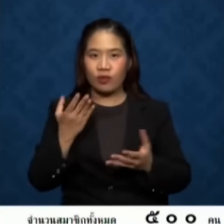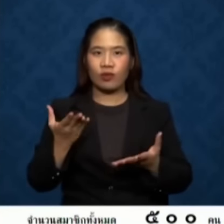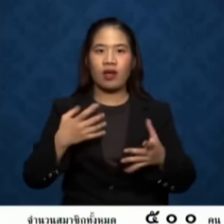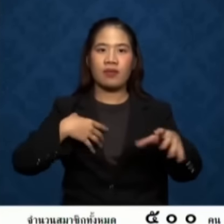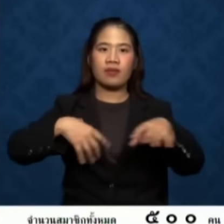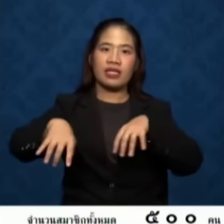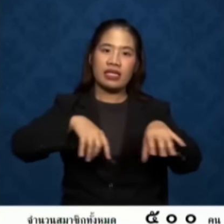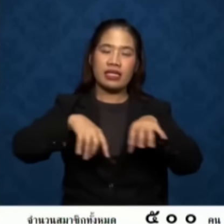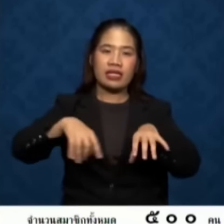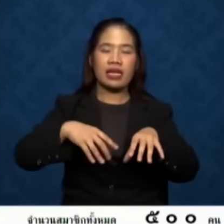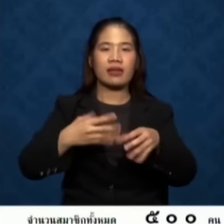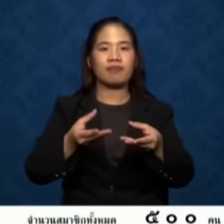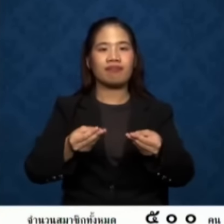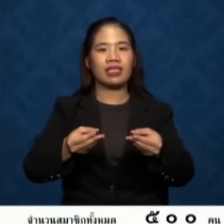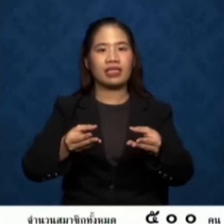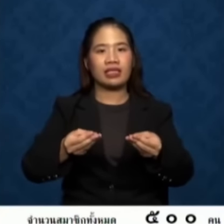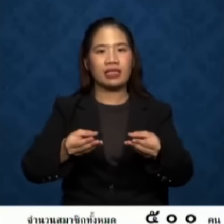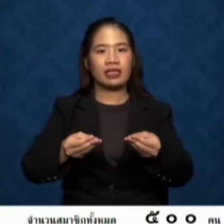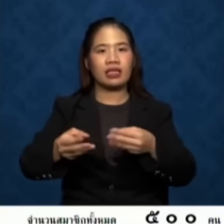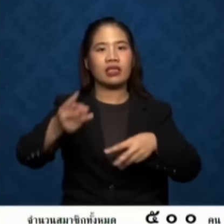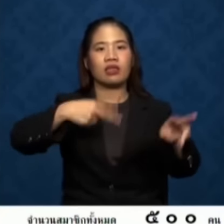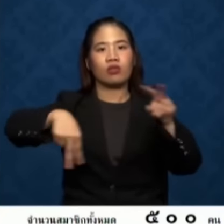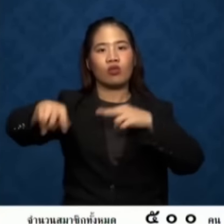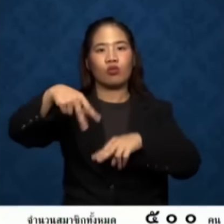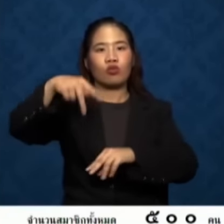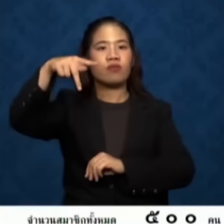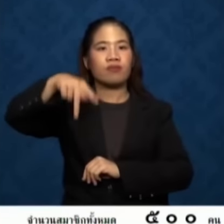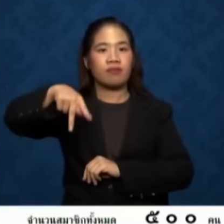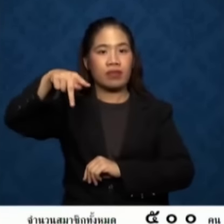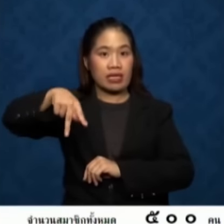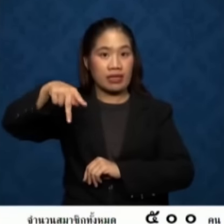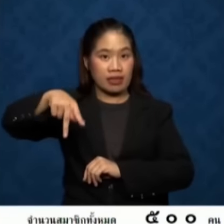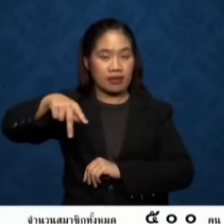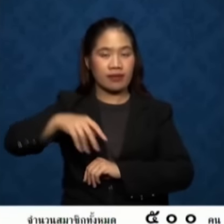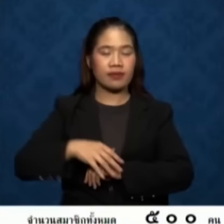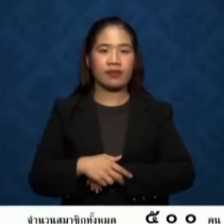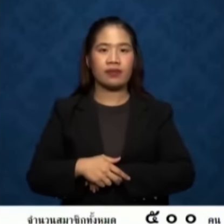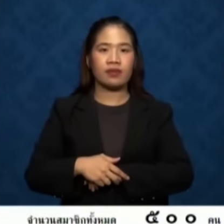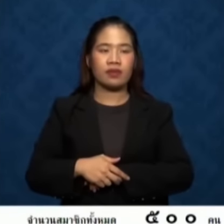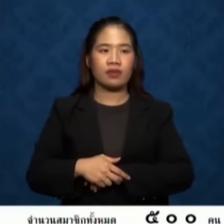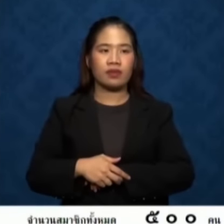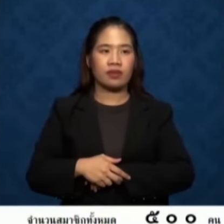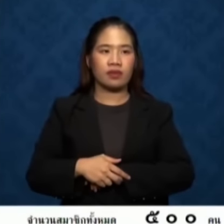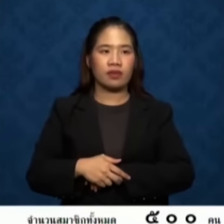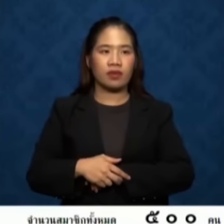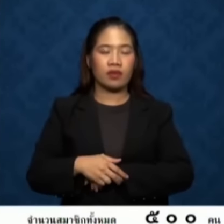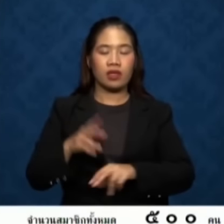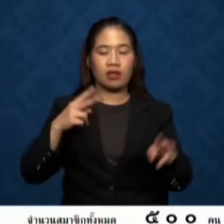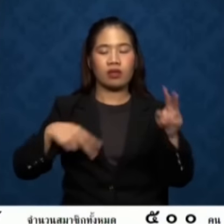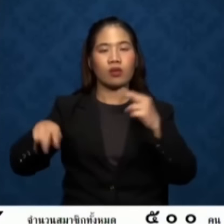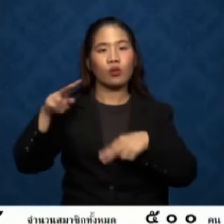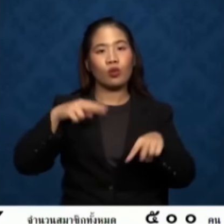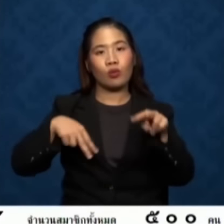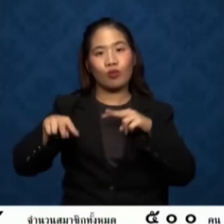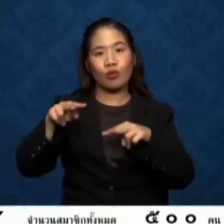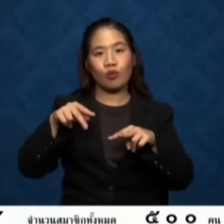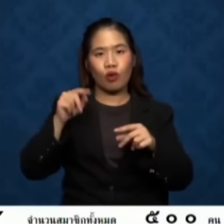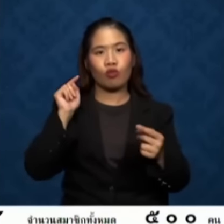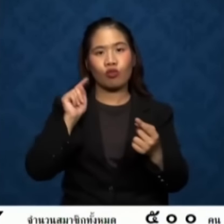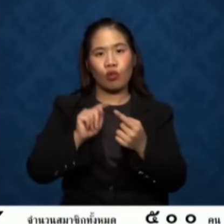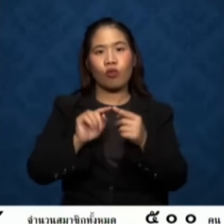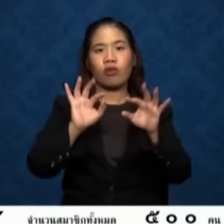ดสถานที่ควบคุมพิเศษในการรักษาที่ควบคุมก็ตรงกับนิย